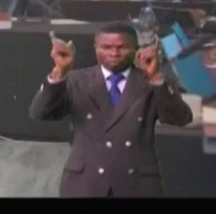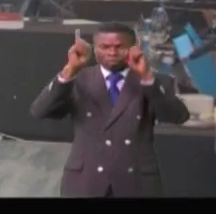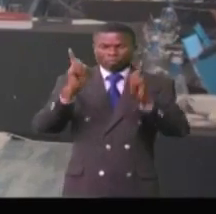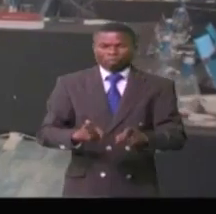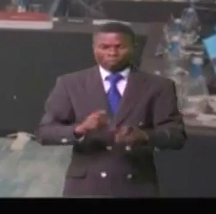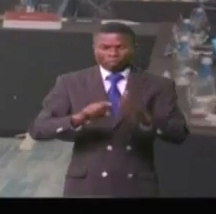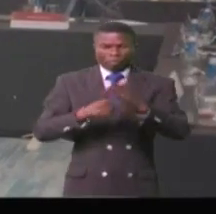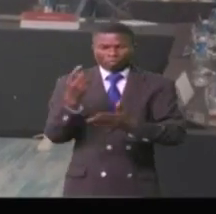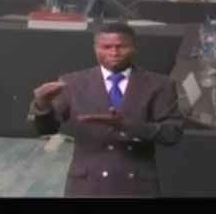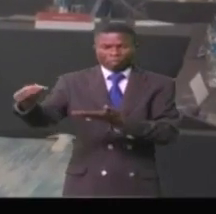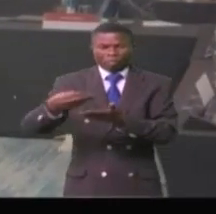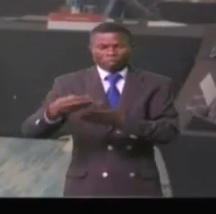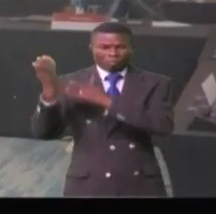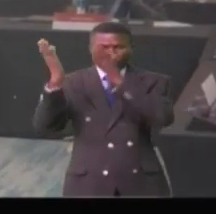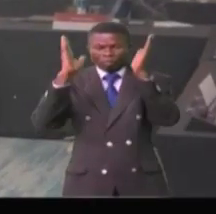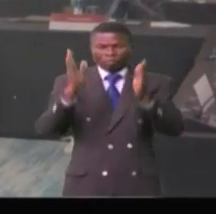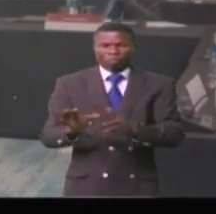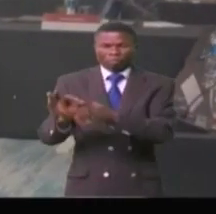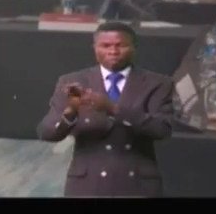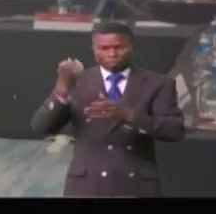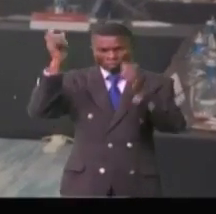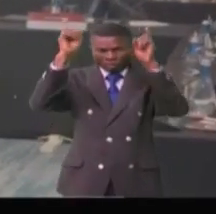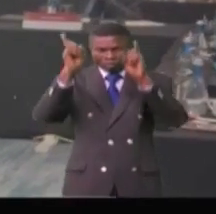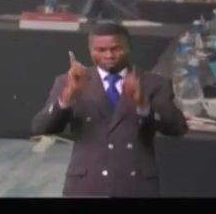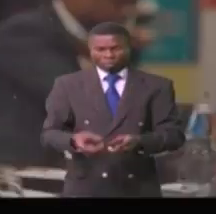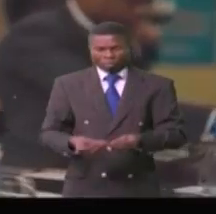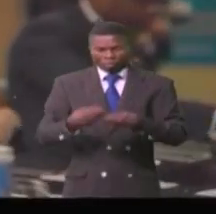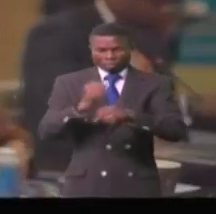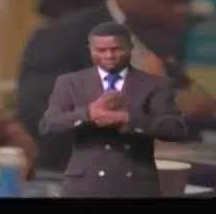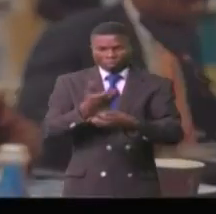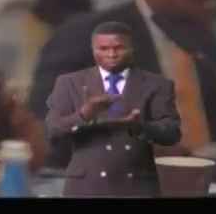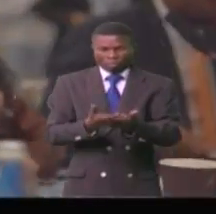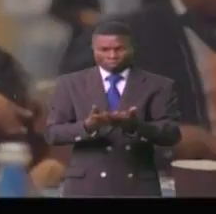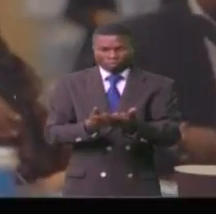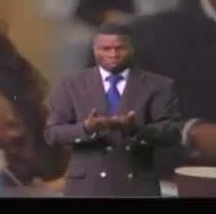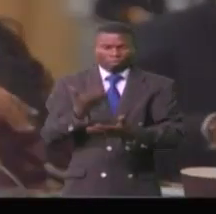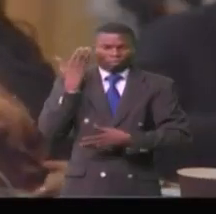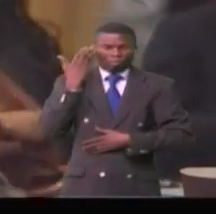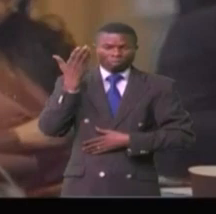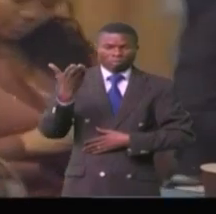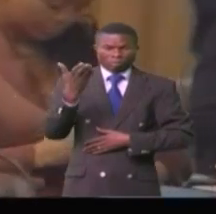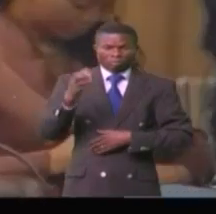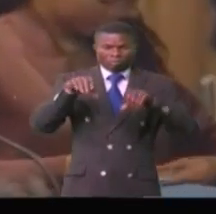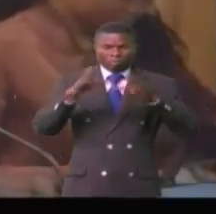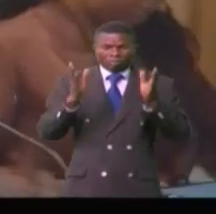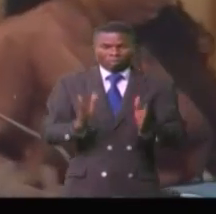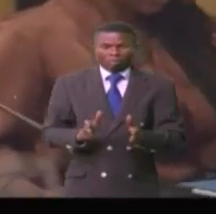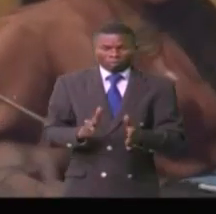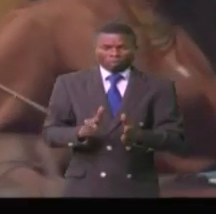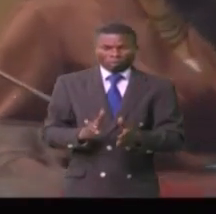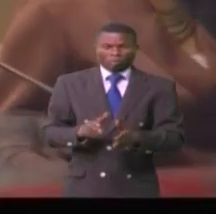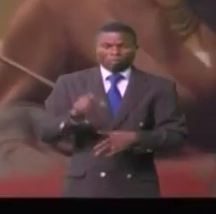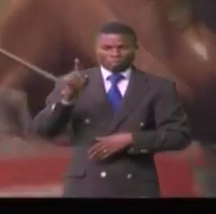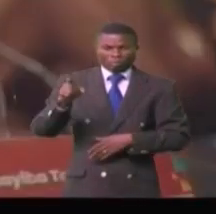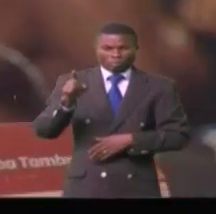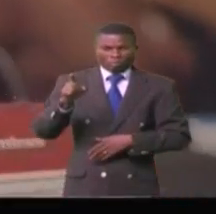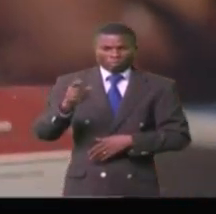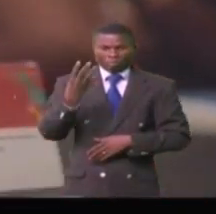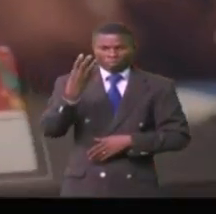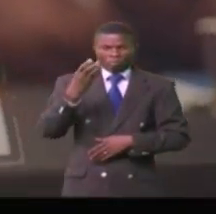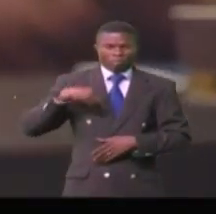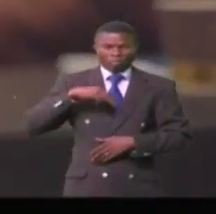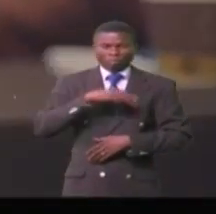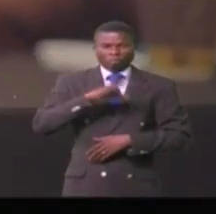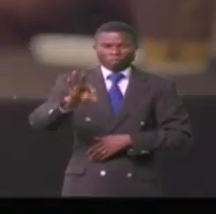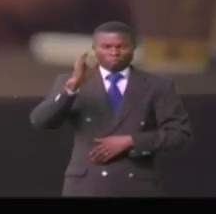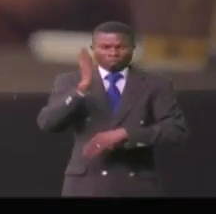un premier fonds lié au commerce que l'Union africaine met en place. Patience Aïba Tamboué est le Congolais de cette restreinte équipe de quatre membres